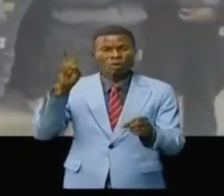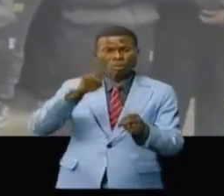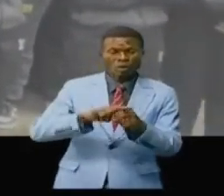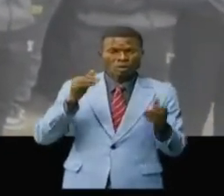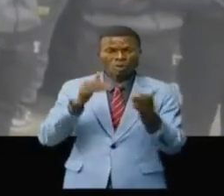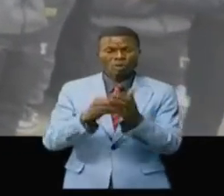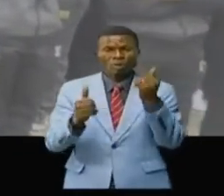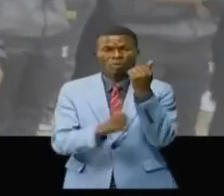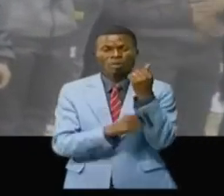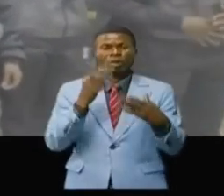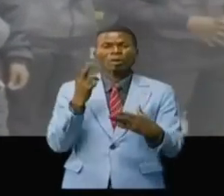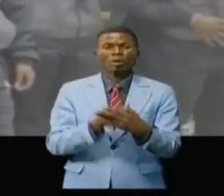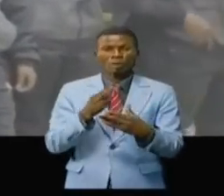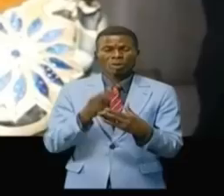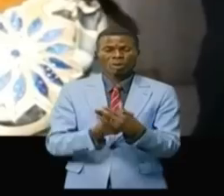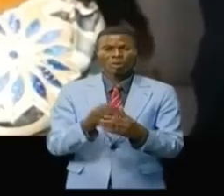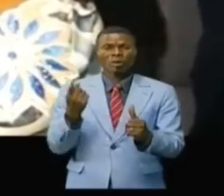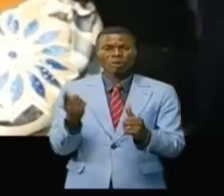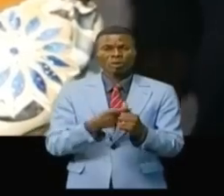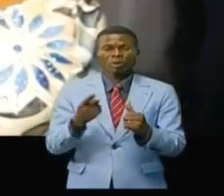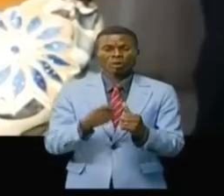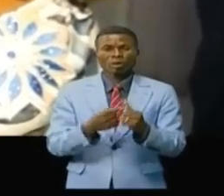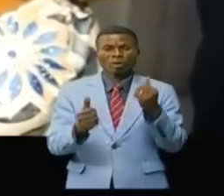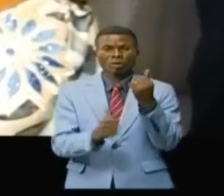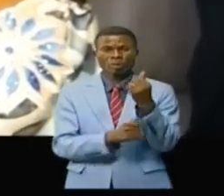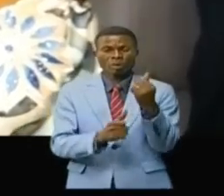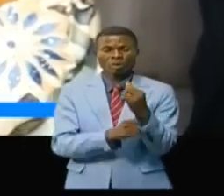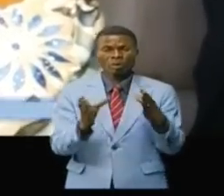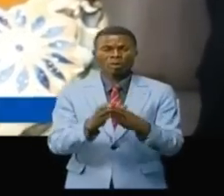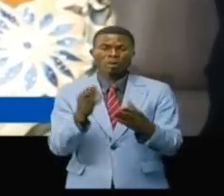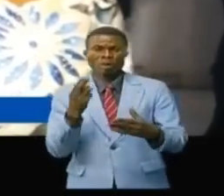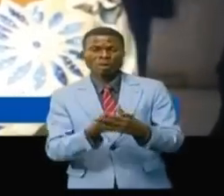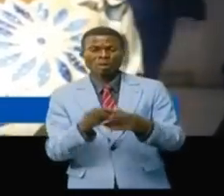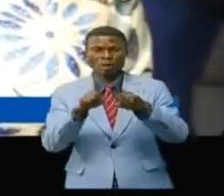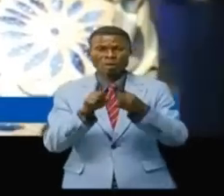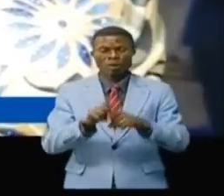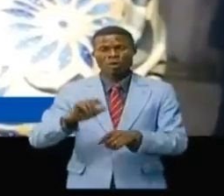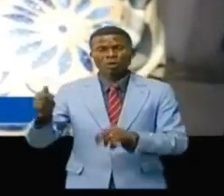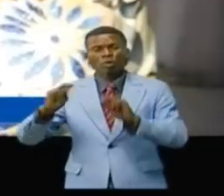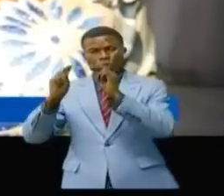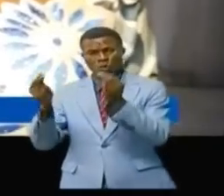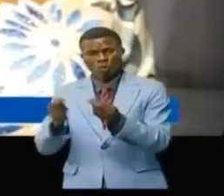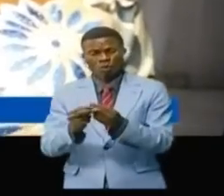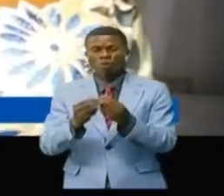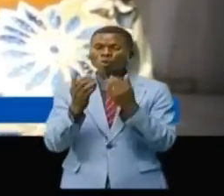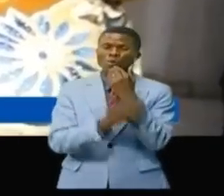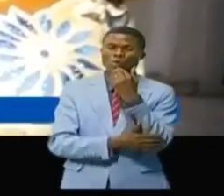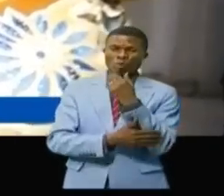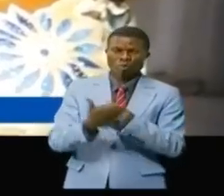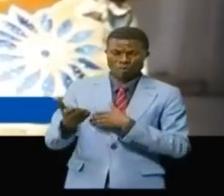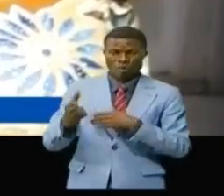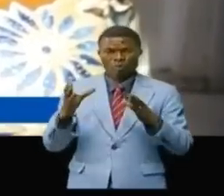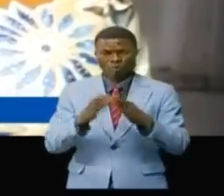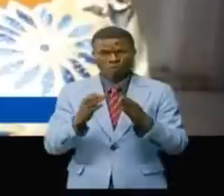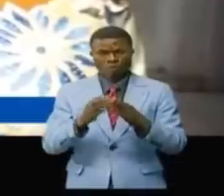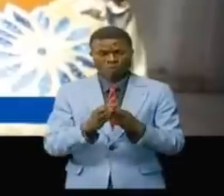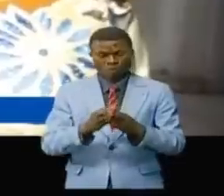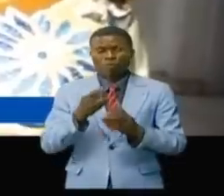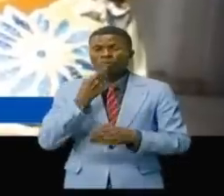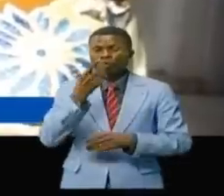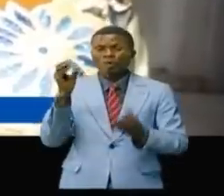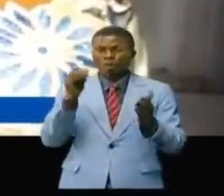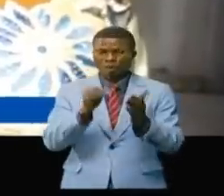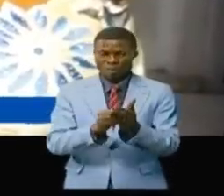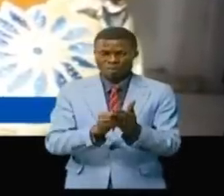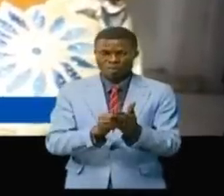faite aux personnes vulnérables, notamment les personnes avec handicap et les autres catégories vulnérables, avec un accent